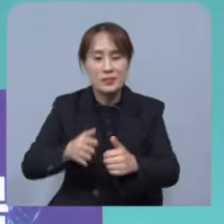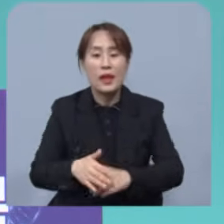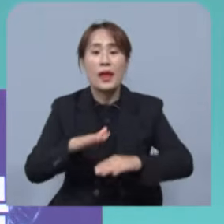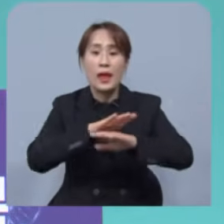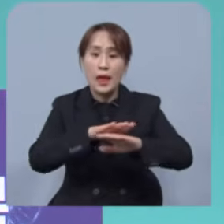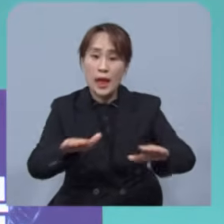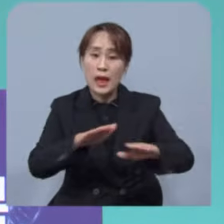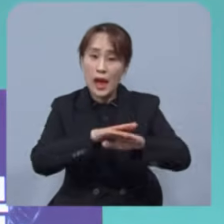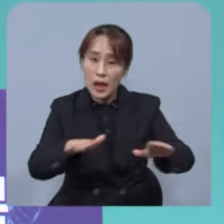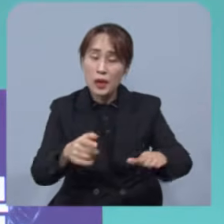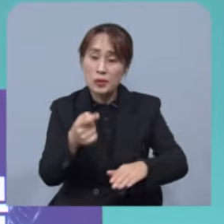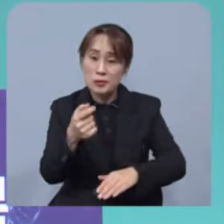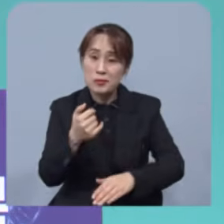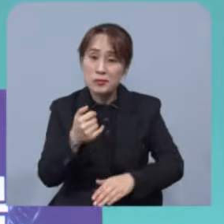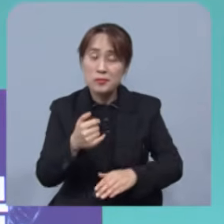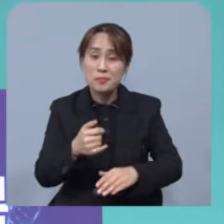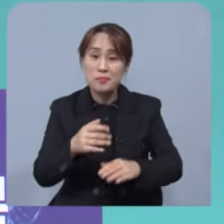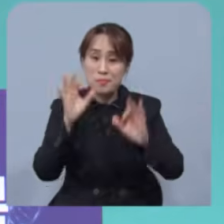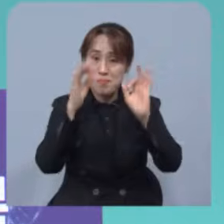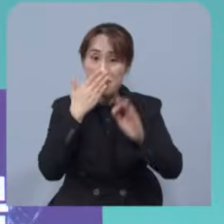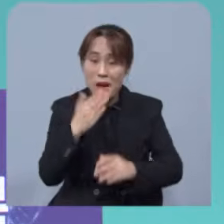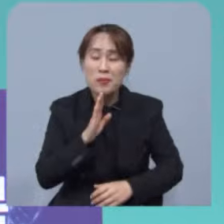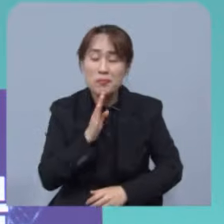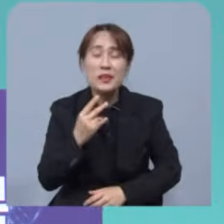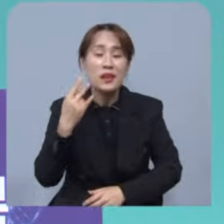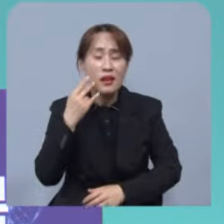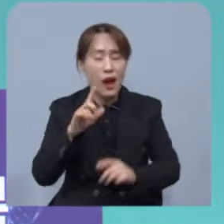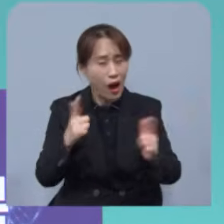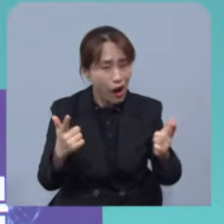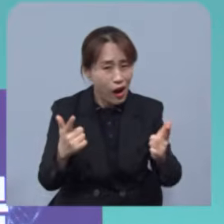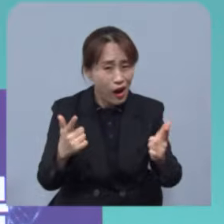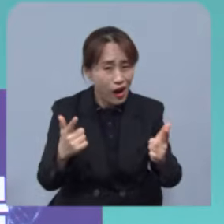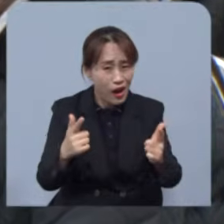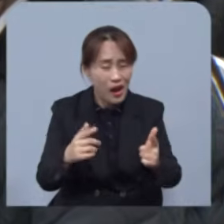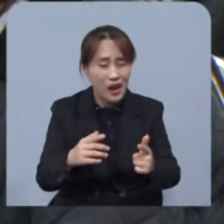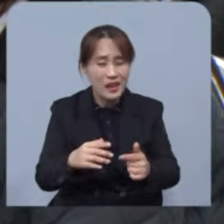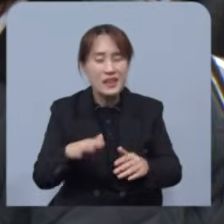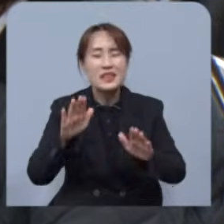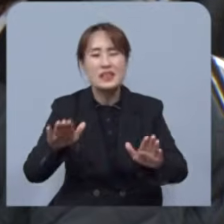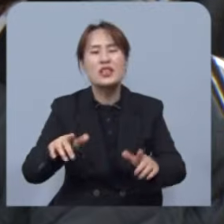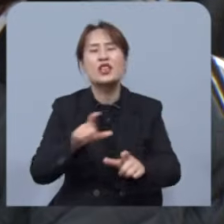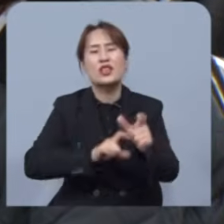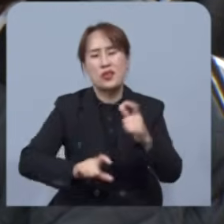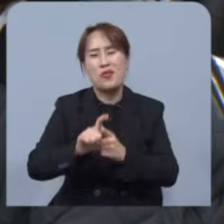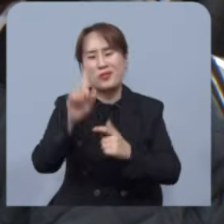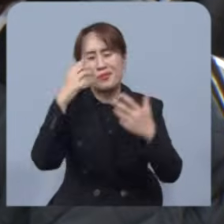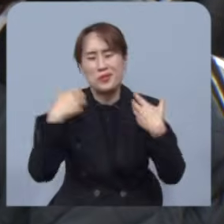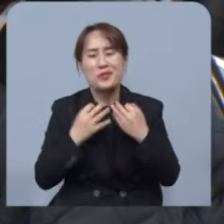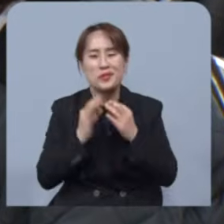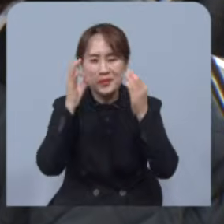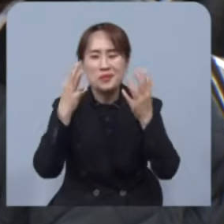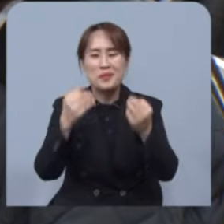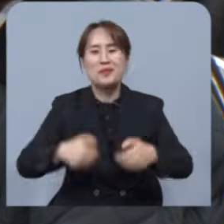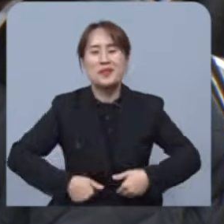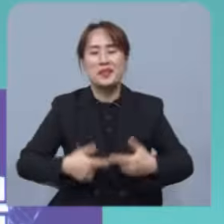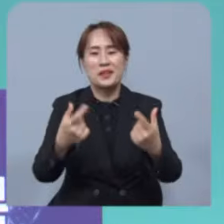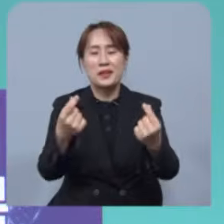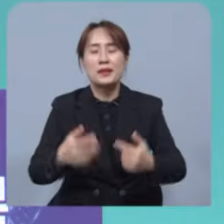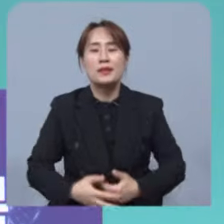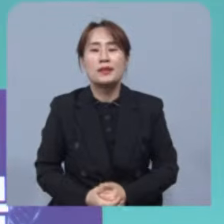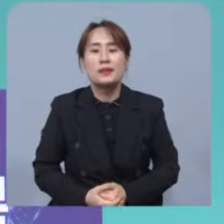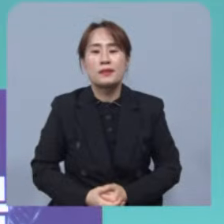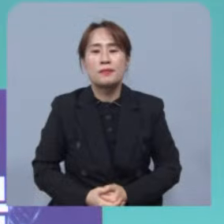기미가 조금씩은 보이지 않습니까? 그래도? 아닌가 보네. 아직도 우리가 좀 더 많이 해야 될 것 같습니다.